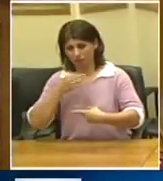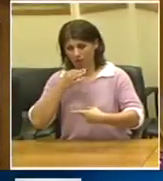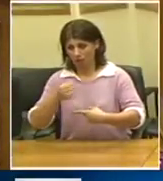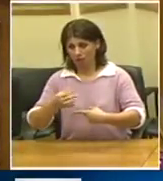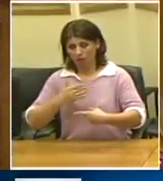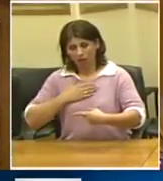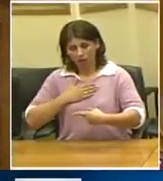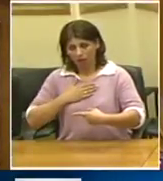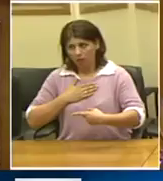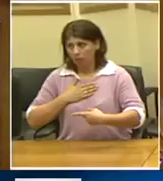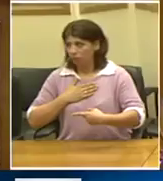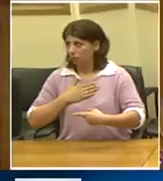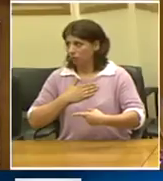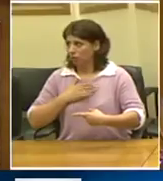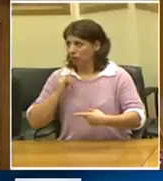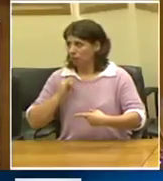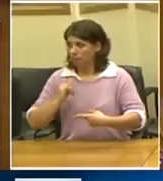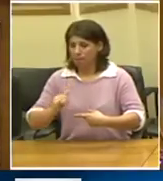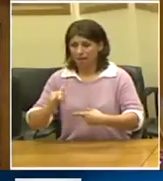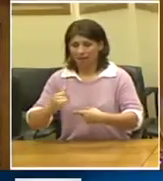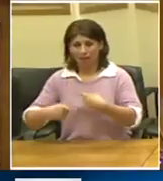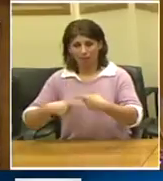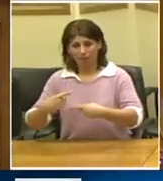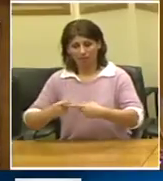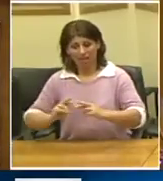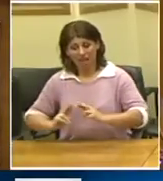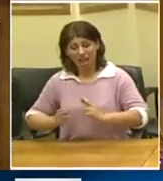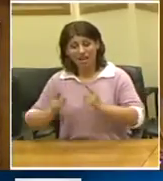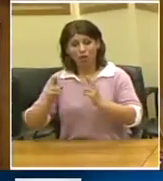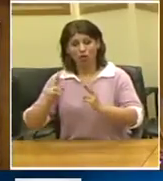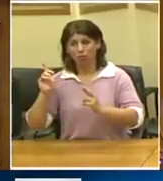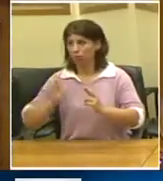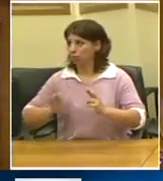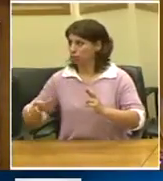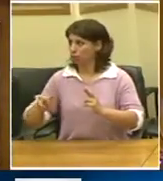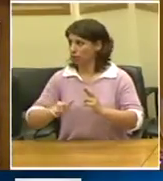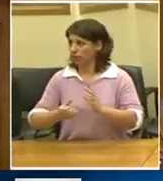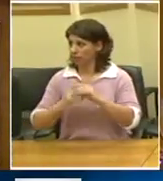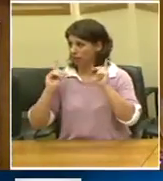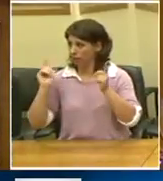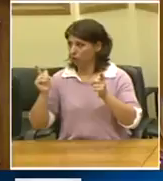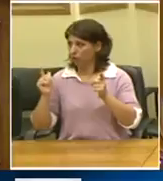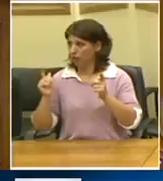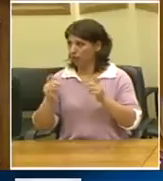δική μου μακρά εμπειρία ως κανονικός πολίτης, ότι η συζήτηση προκλήθηκε από τη Νέα Δημοκρατία. Αν θέλετε να το κλείσετε.